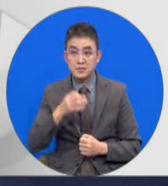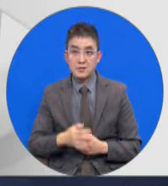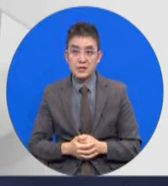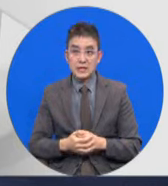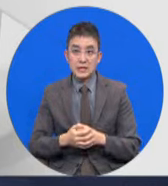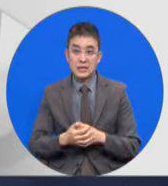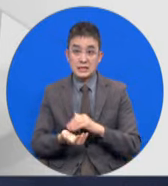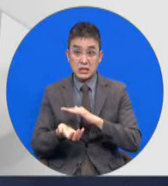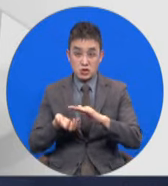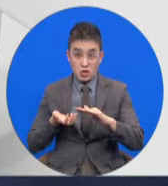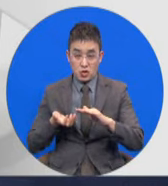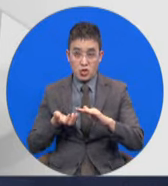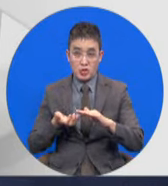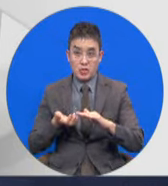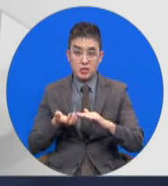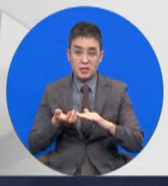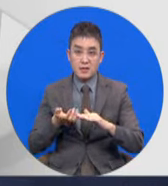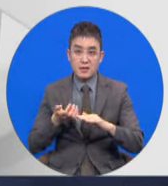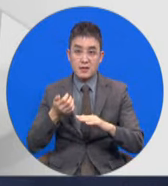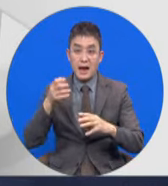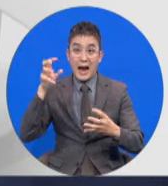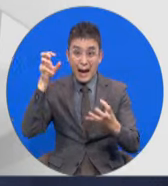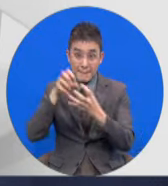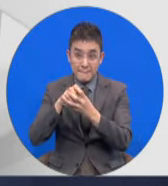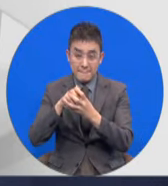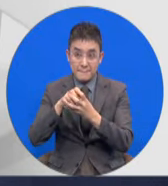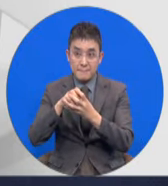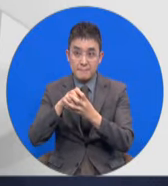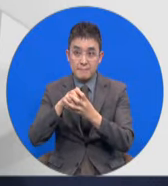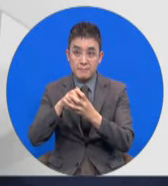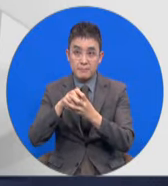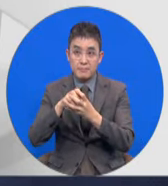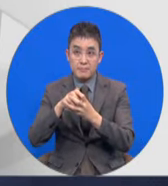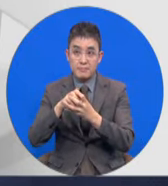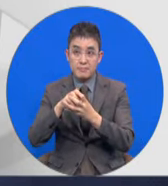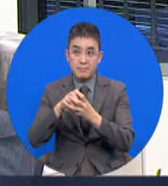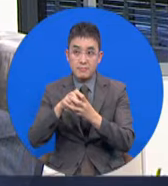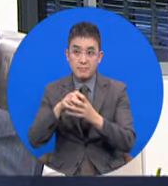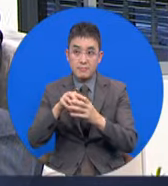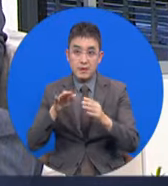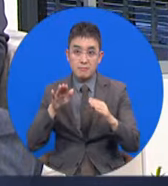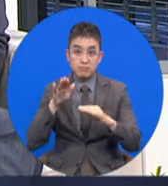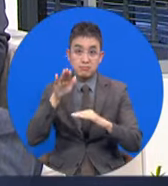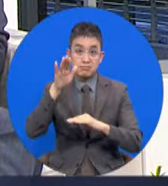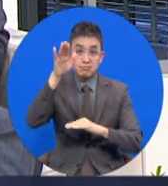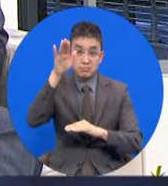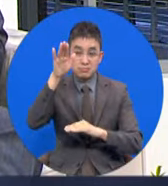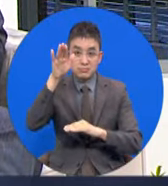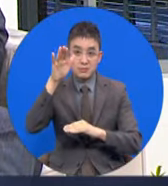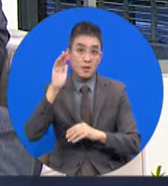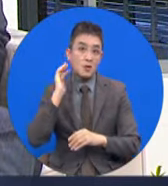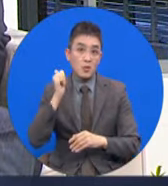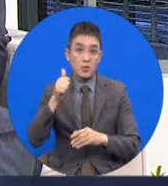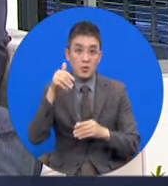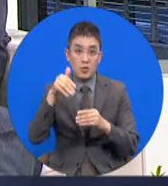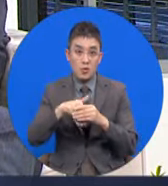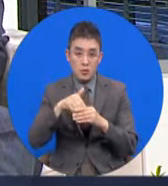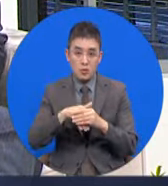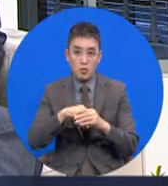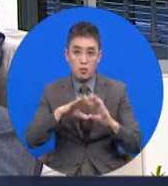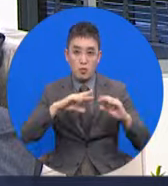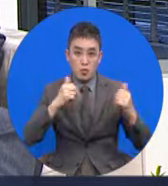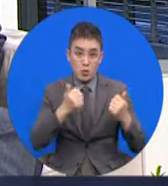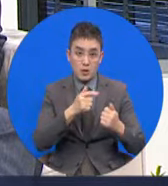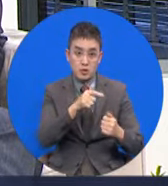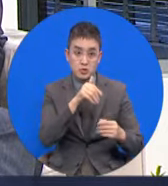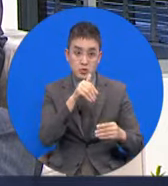투표율과 최종 투표율이 총선 기준으로 점점 높아지고 있는 양상이고 뭐 대선 투표율은 총선보다 워낙 더